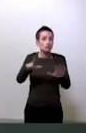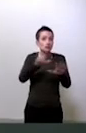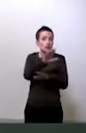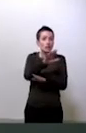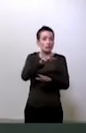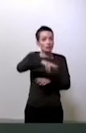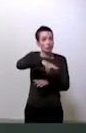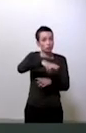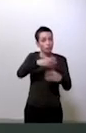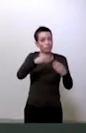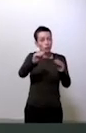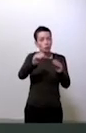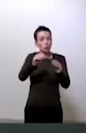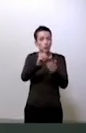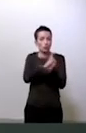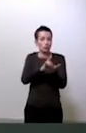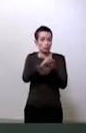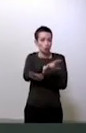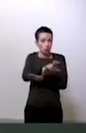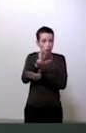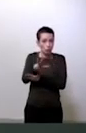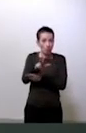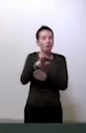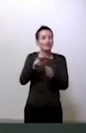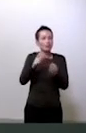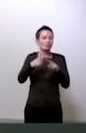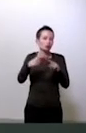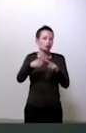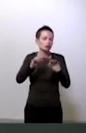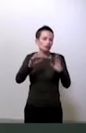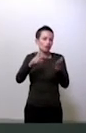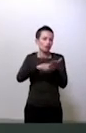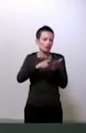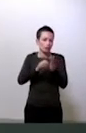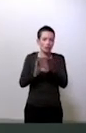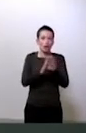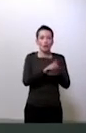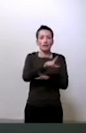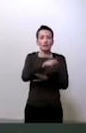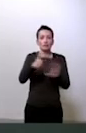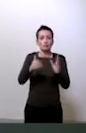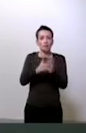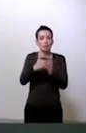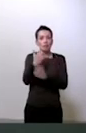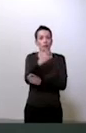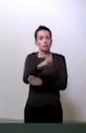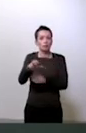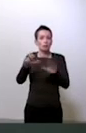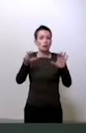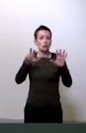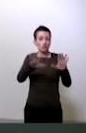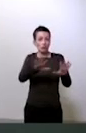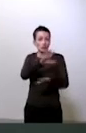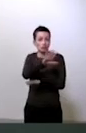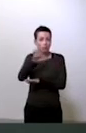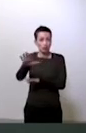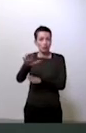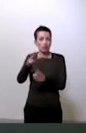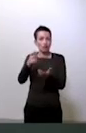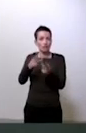à 2017 en produits défiscalisés, 26 855 sur la métropole et